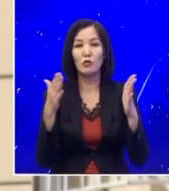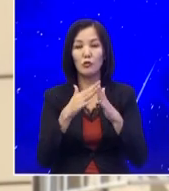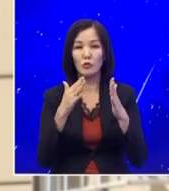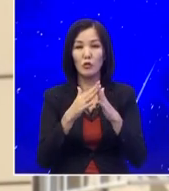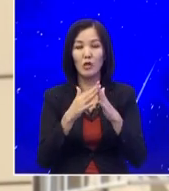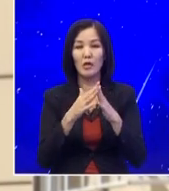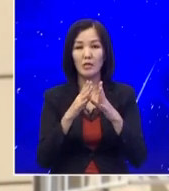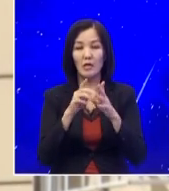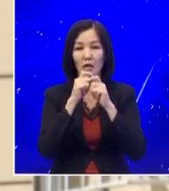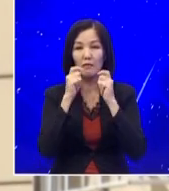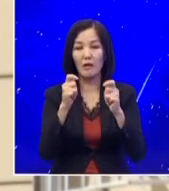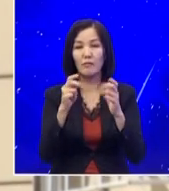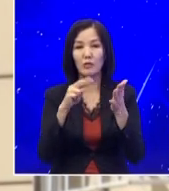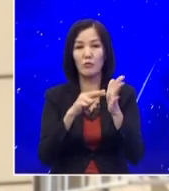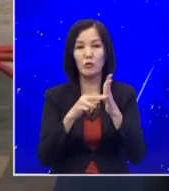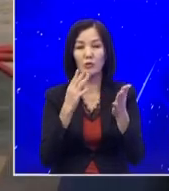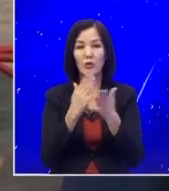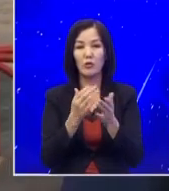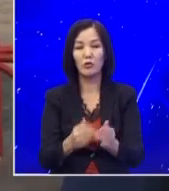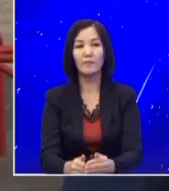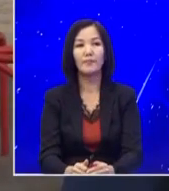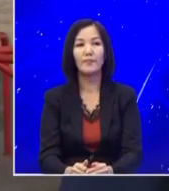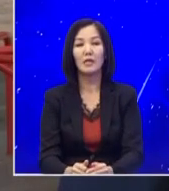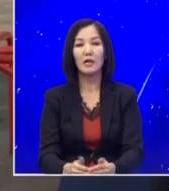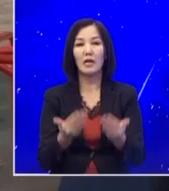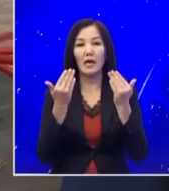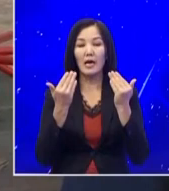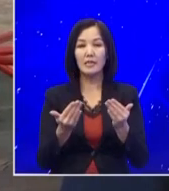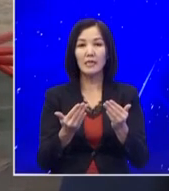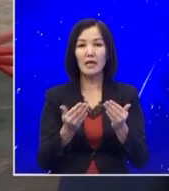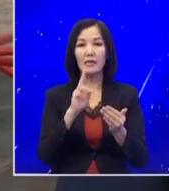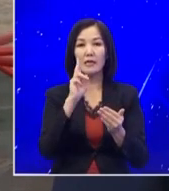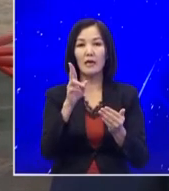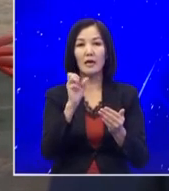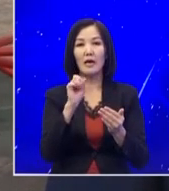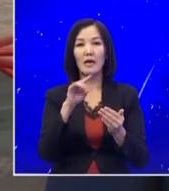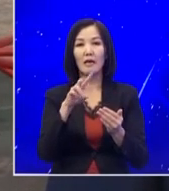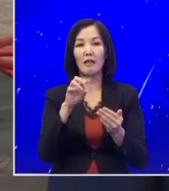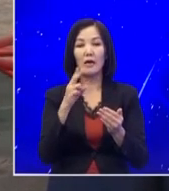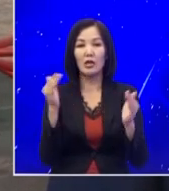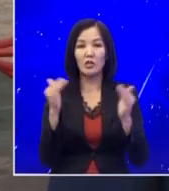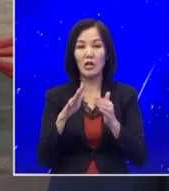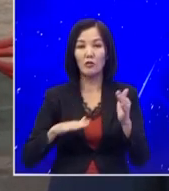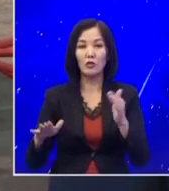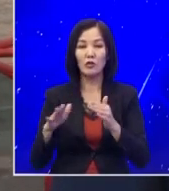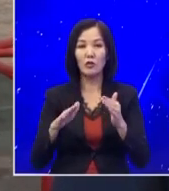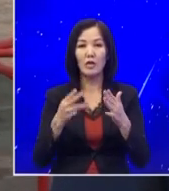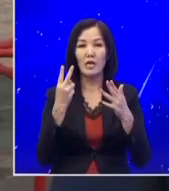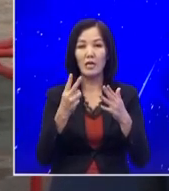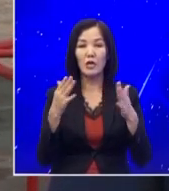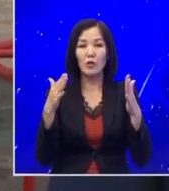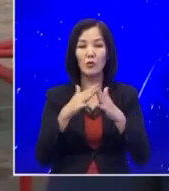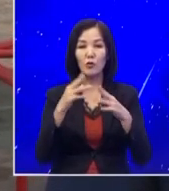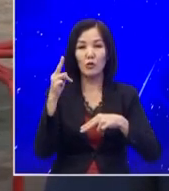кілтін табыстау жоспарда. Қазір осы Қарлығаштан ауданында екі үйдің құрылысы аяқталып тұр. Ол